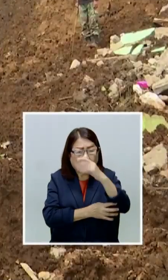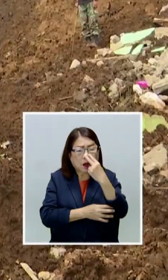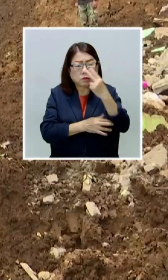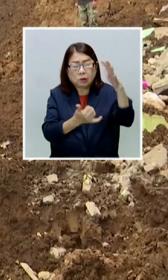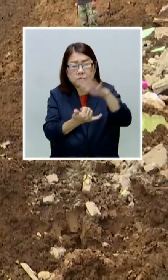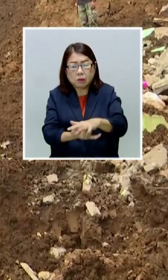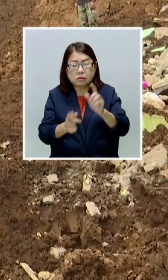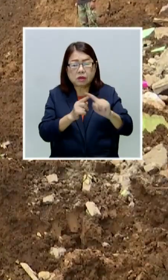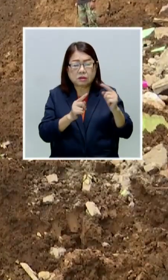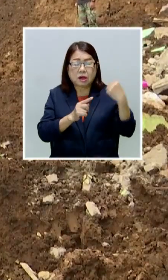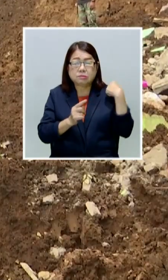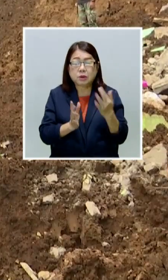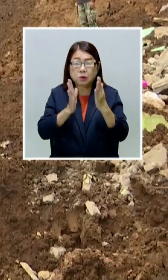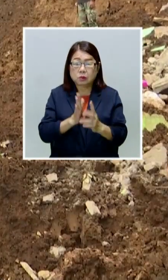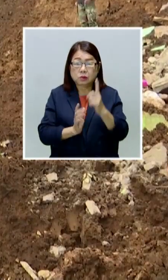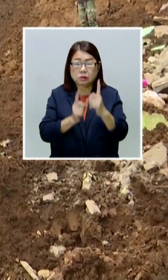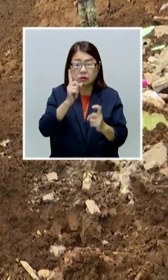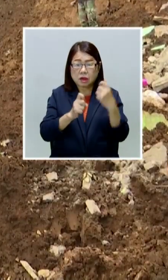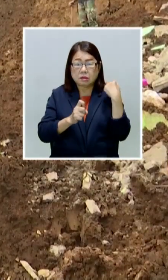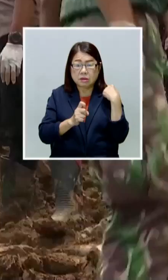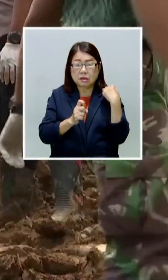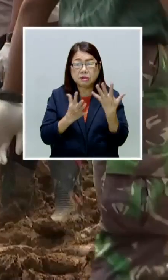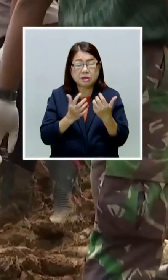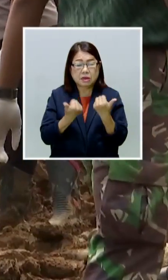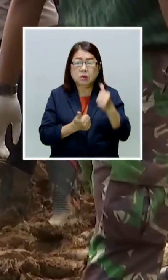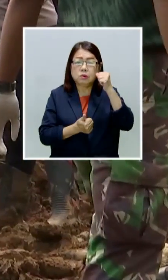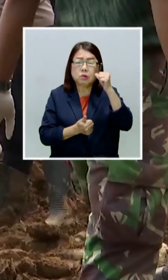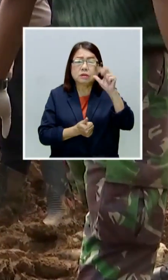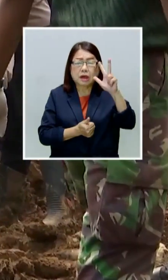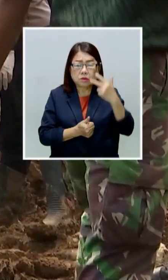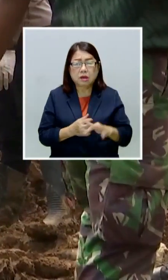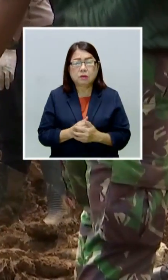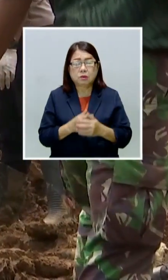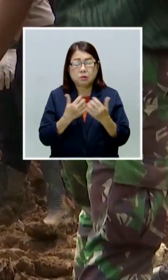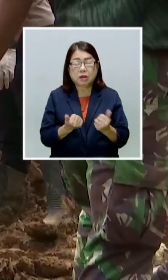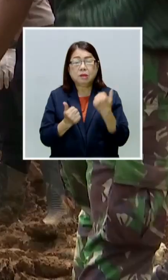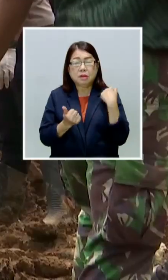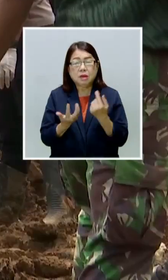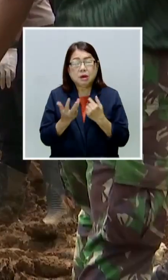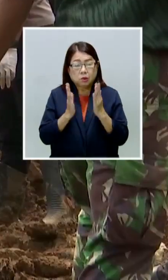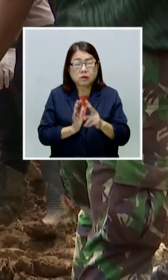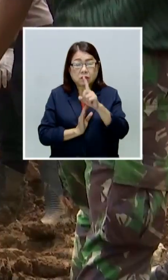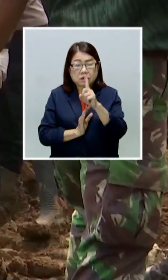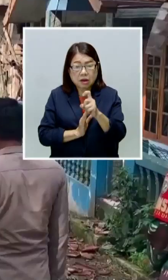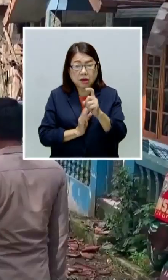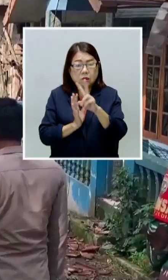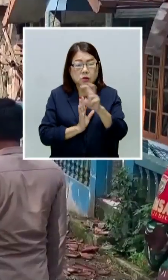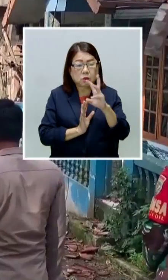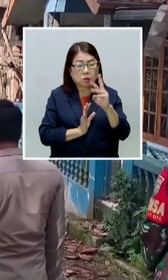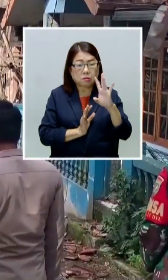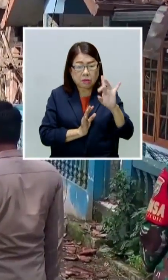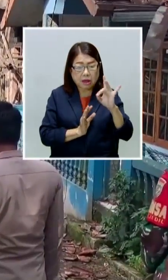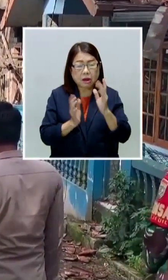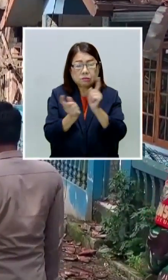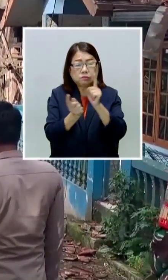เพื่อค้นหาผู้รอดชีวิตในวันนี้ซึ่งก็เป็นวันที่3แล้วค่ะขณะนี้มีผู้เสียชีวิตแล้วอย่างน้อย268คนสูญห